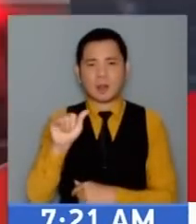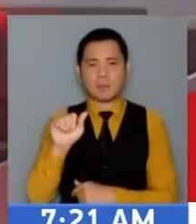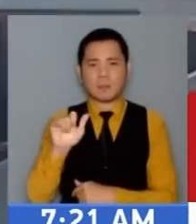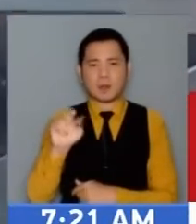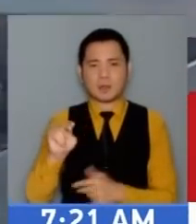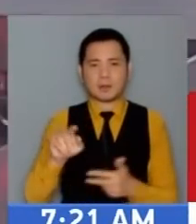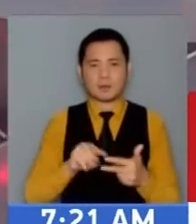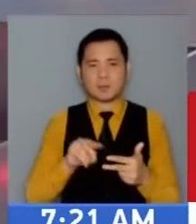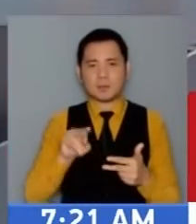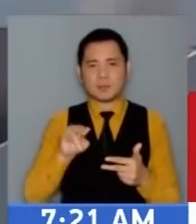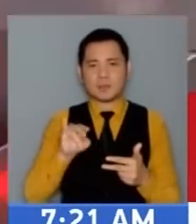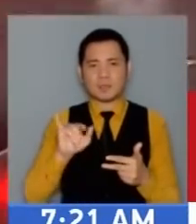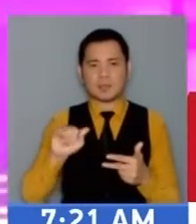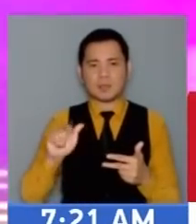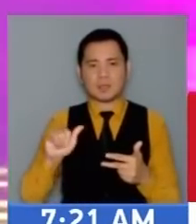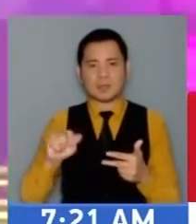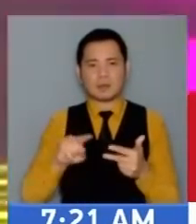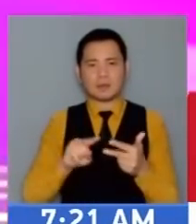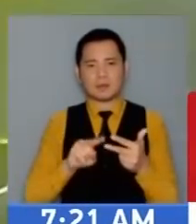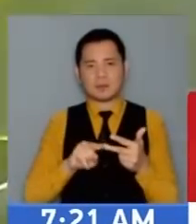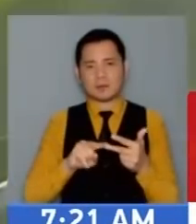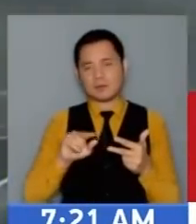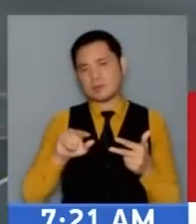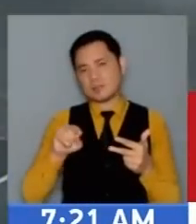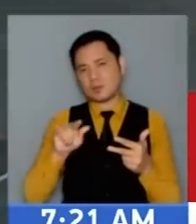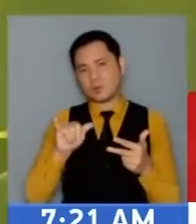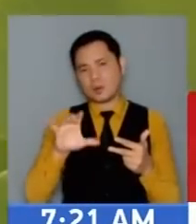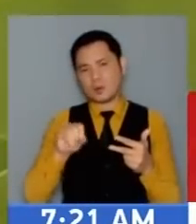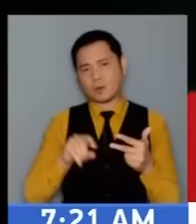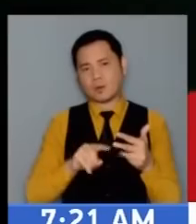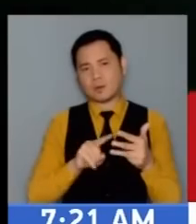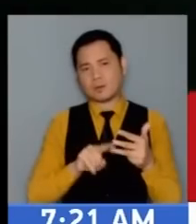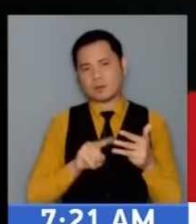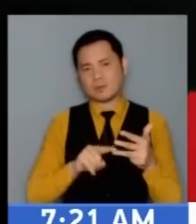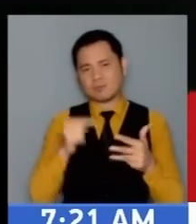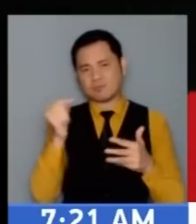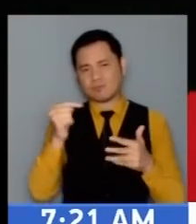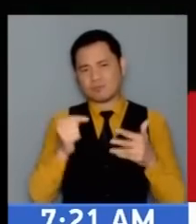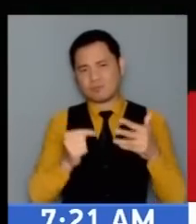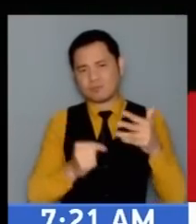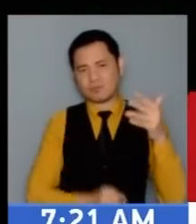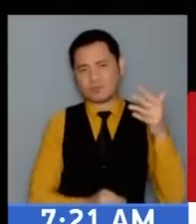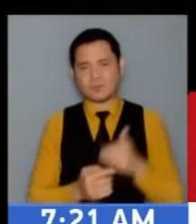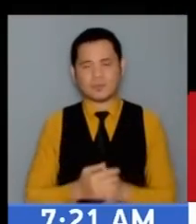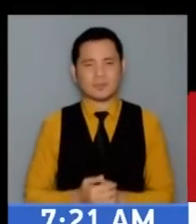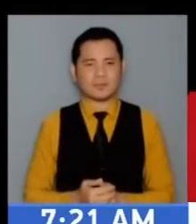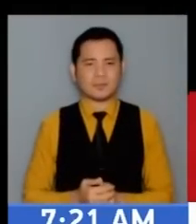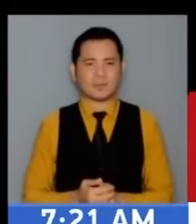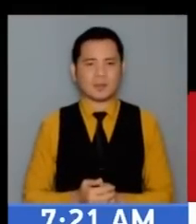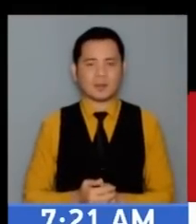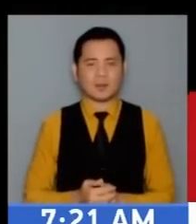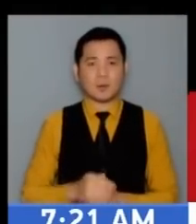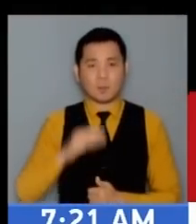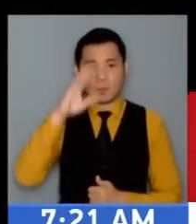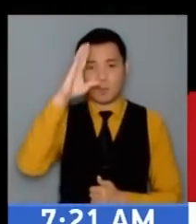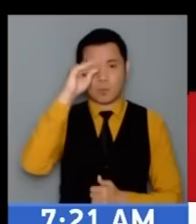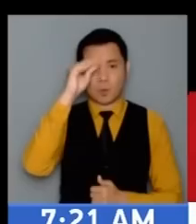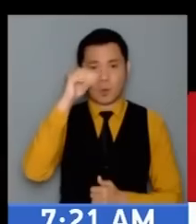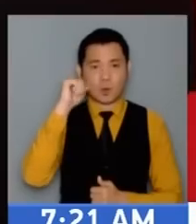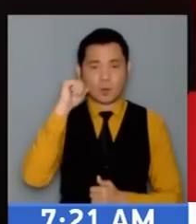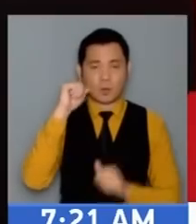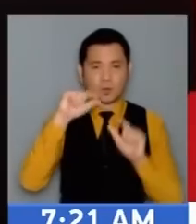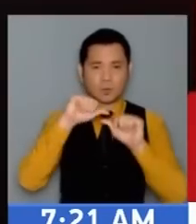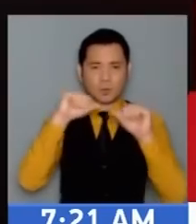BGYO, G22, Kaya at First One. Ang boy group na Vision na kasalukuyang nasa